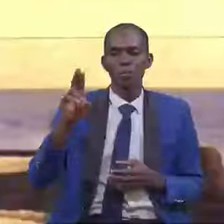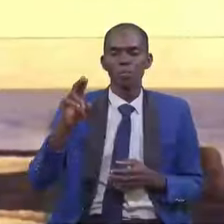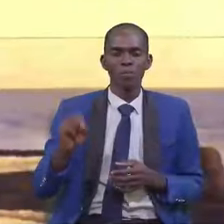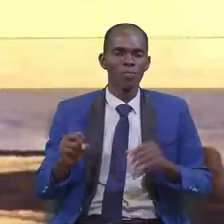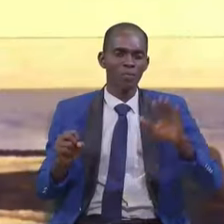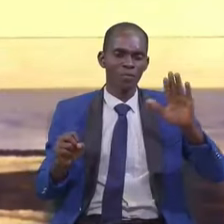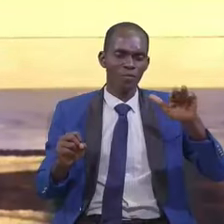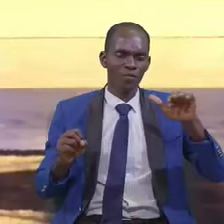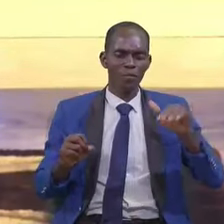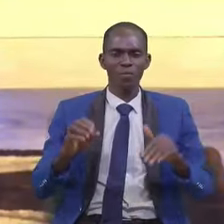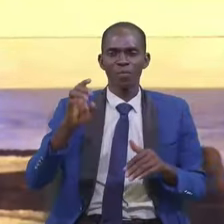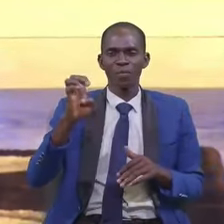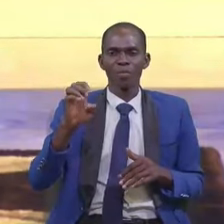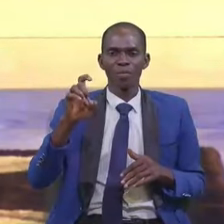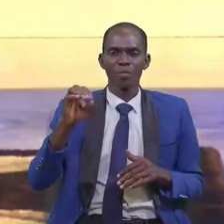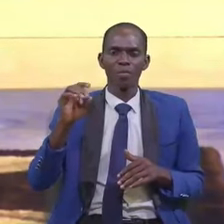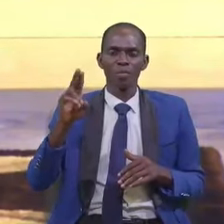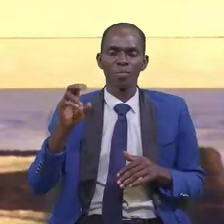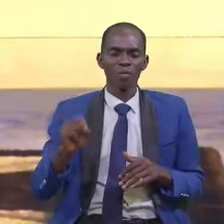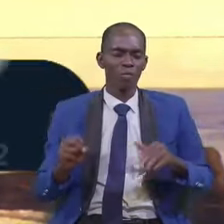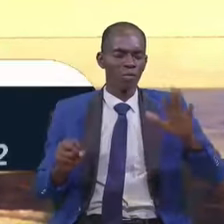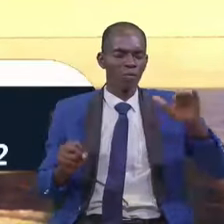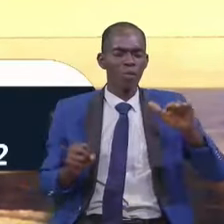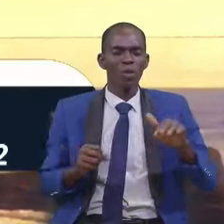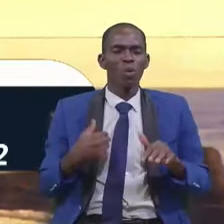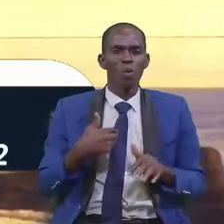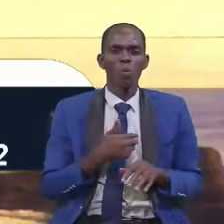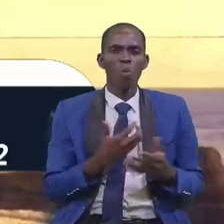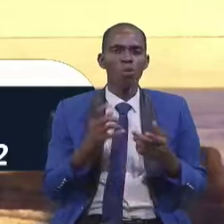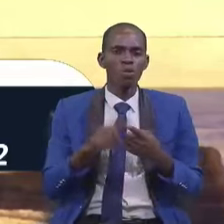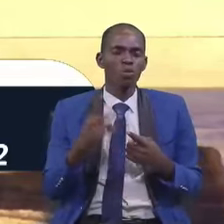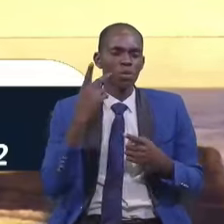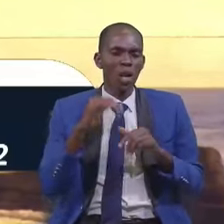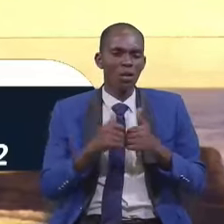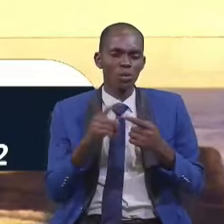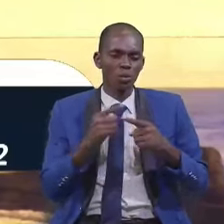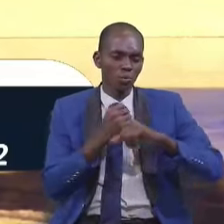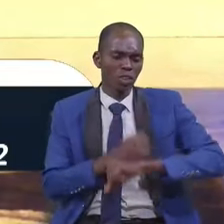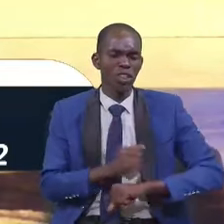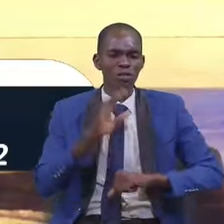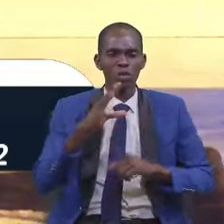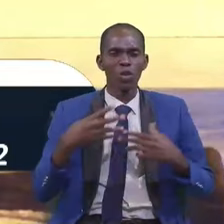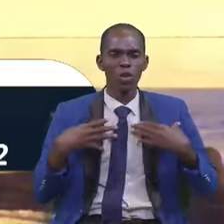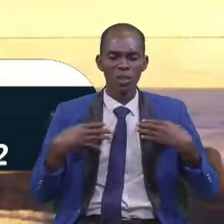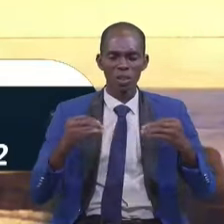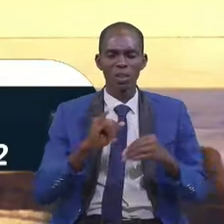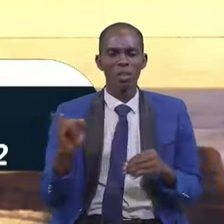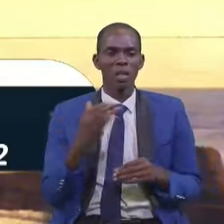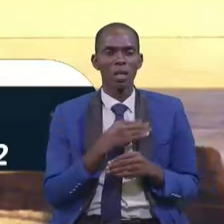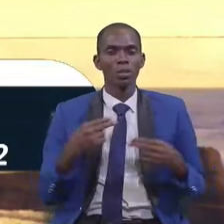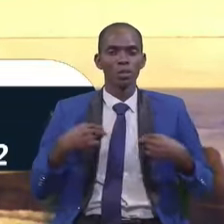15. Nous avons la préservation de votre guérison et votre santé. La préservation.